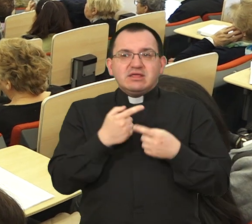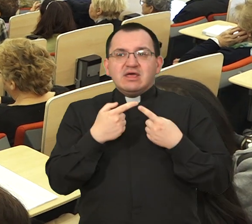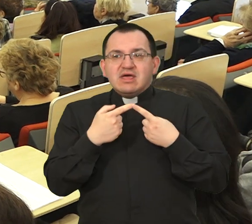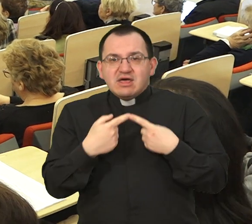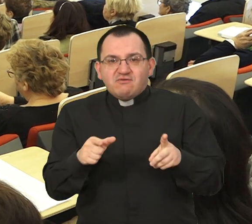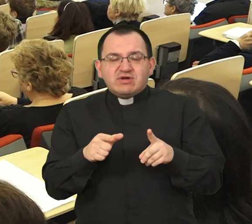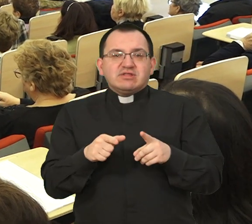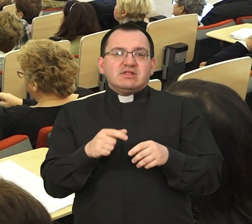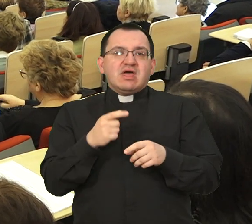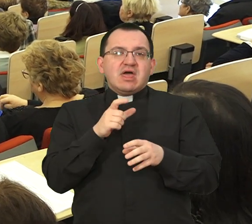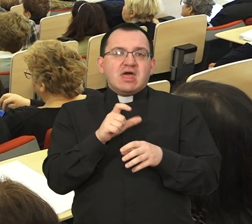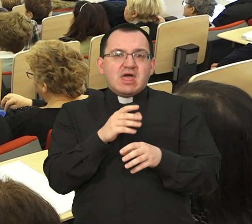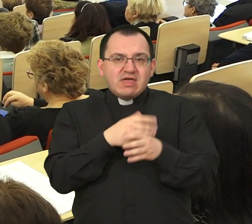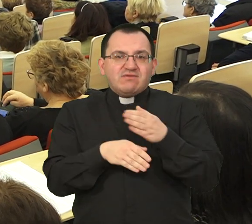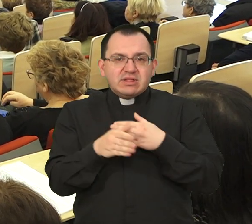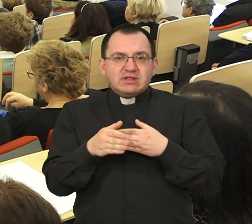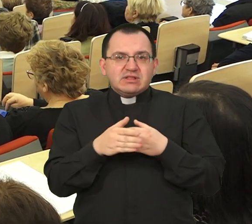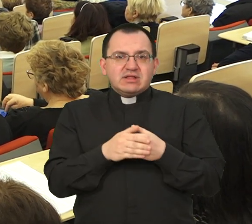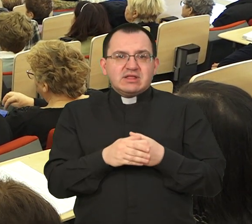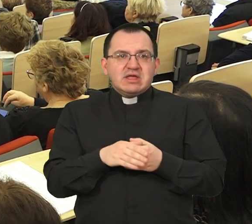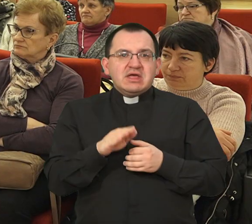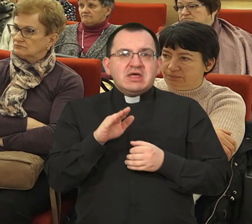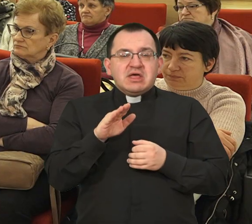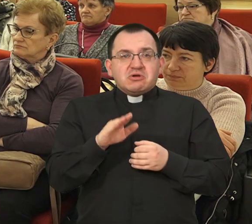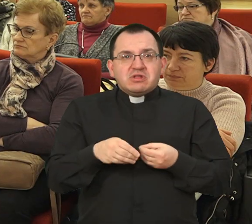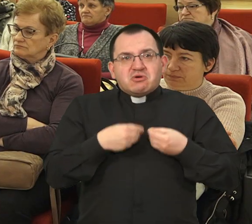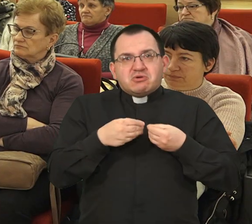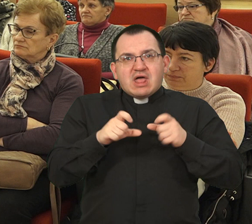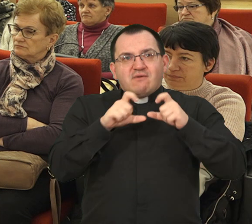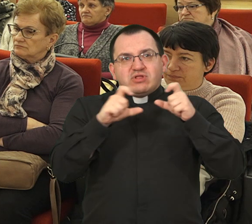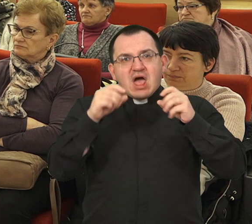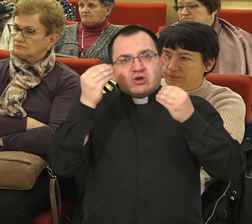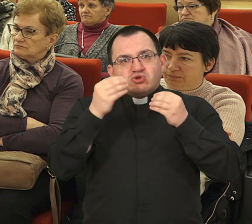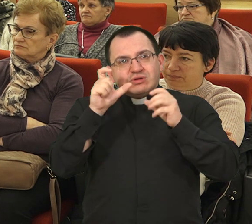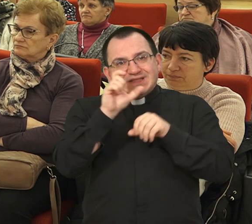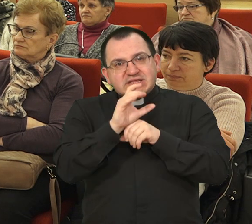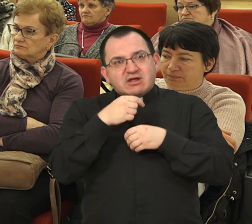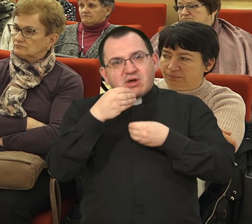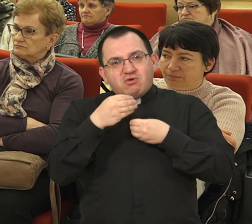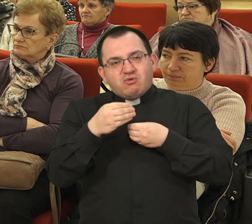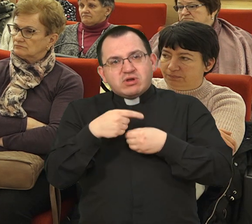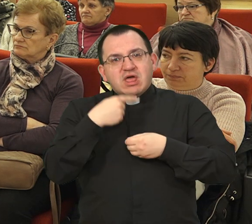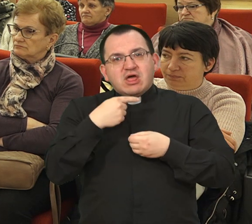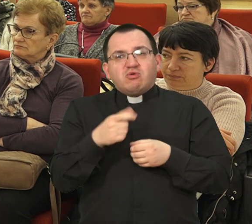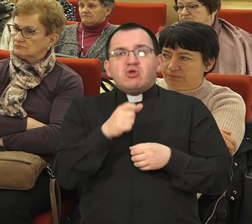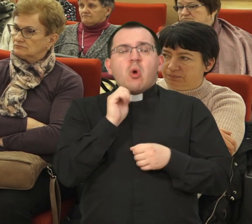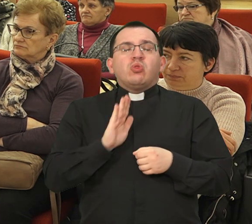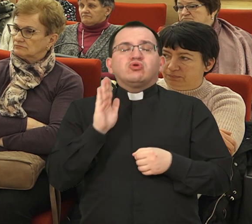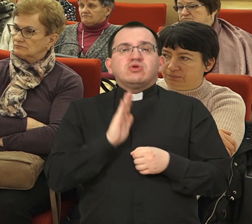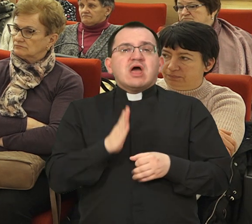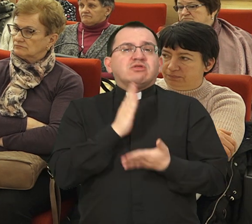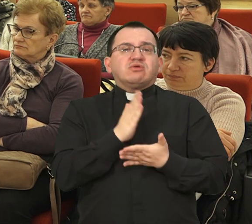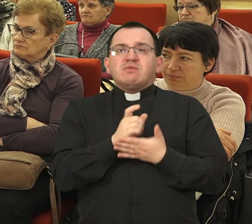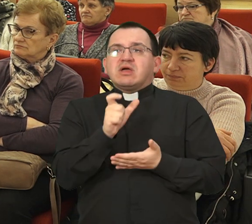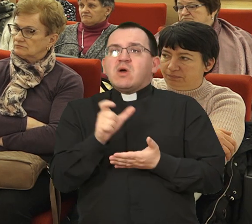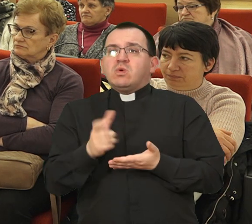na kojima se gradi djelovanje. Kroz nekoliko navoda učiteljstva crkve progovorio je o dostojanstvu svake osobe te našem